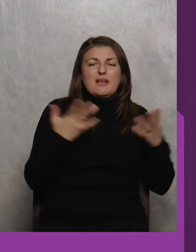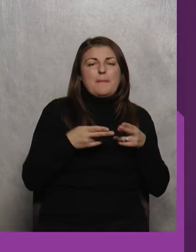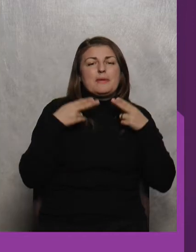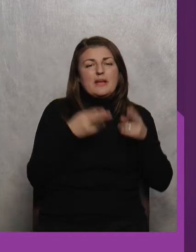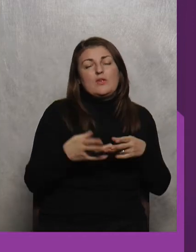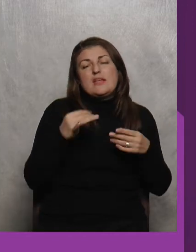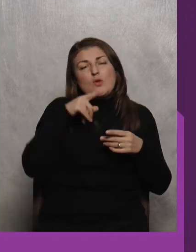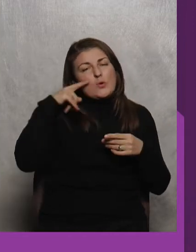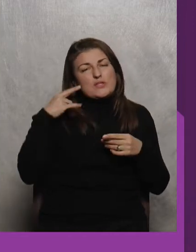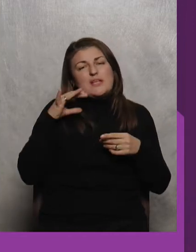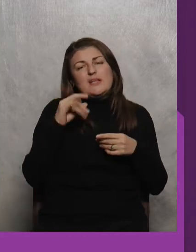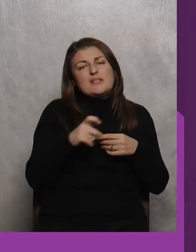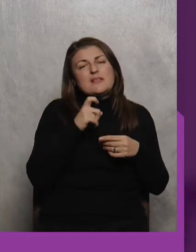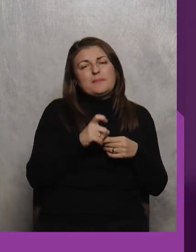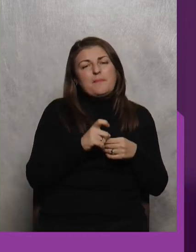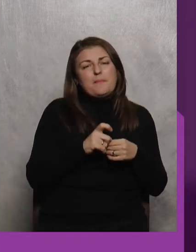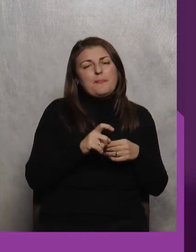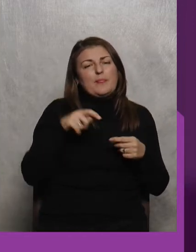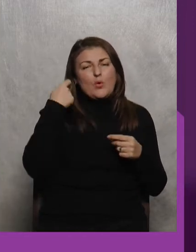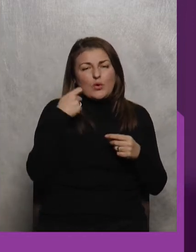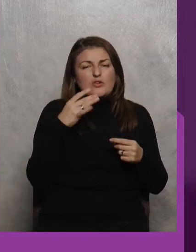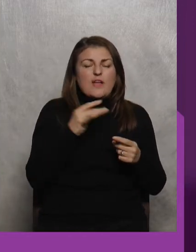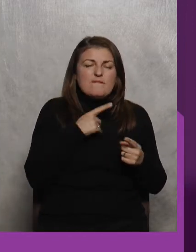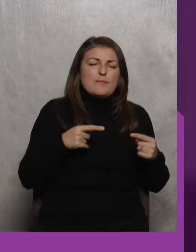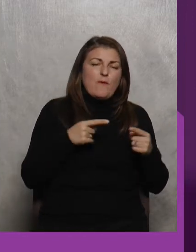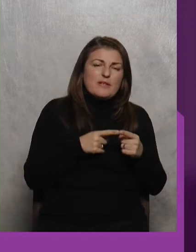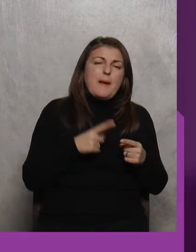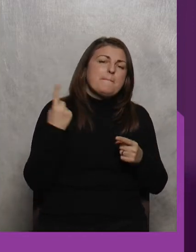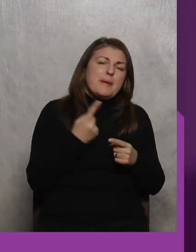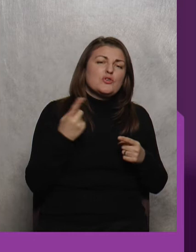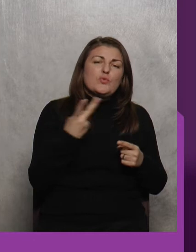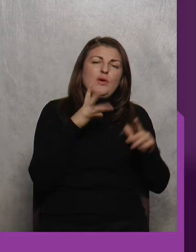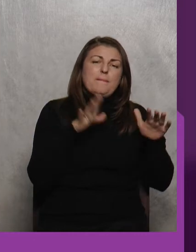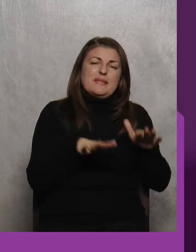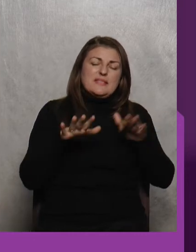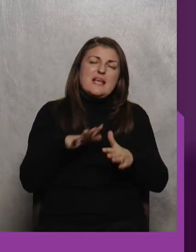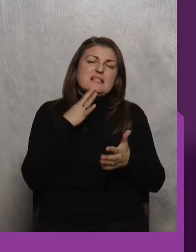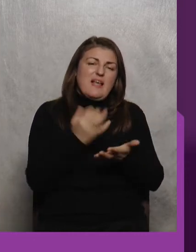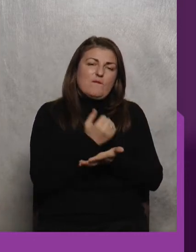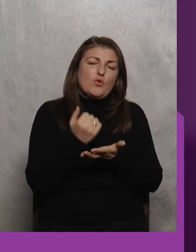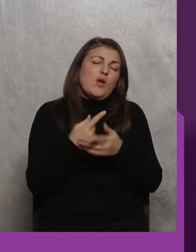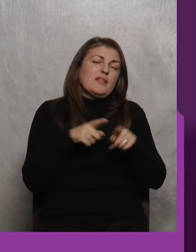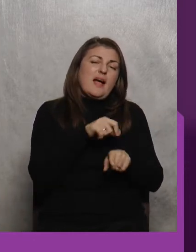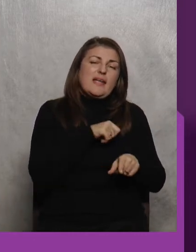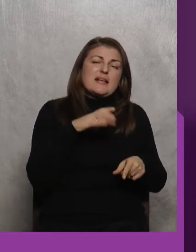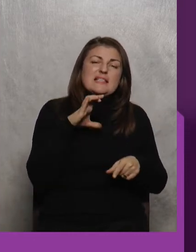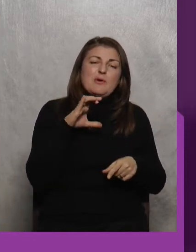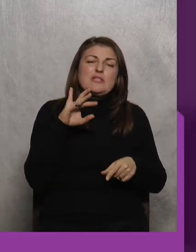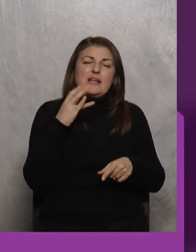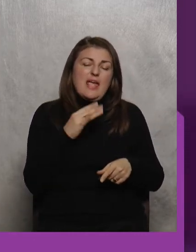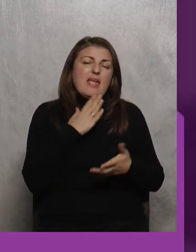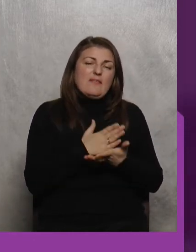приїдуть із Росії, із Туреччини, і, відповідно, перше-друге місця завоюють. Так як Семеренко Сергій